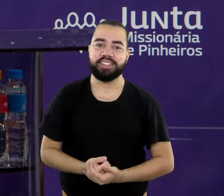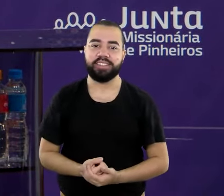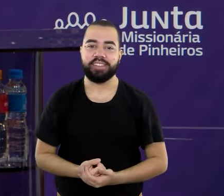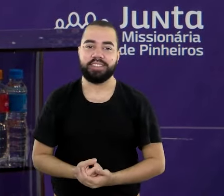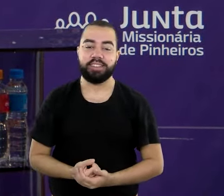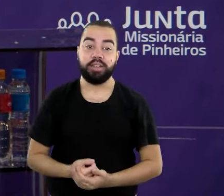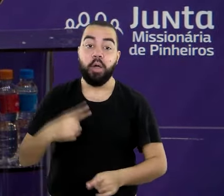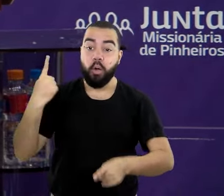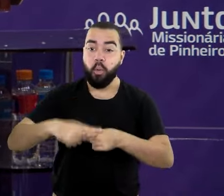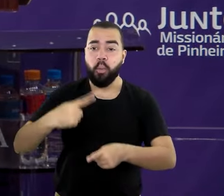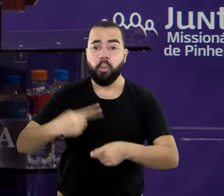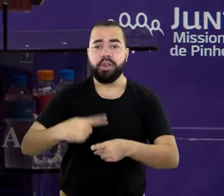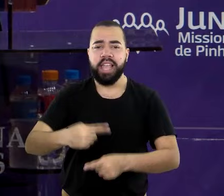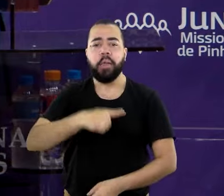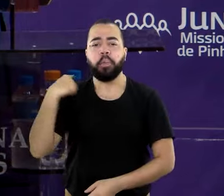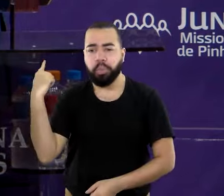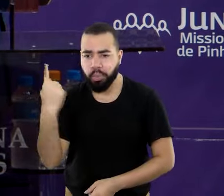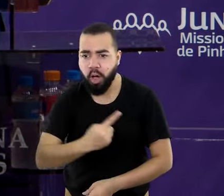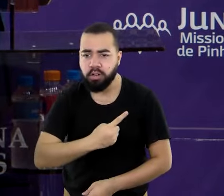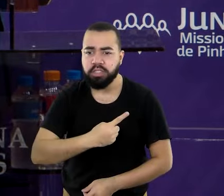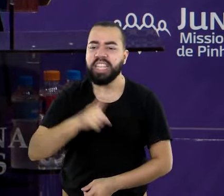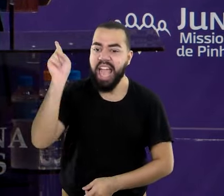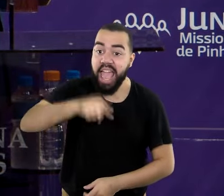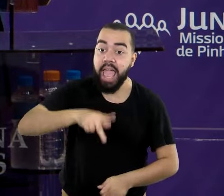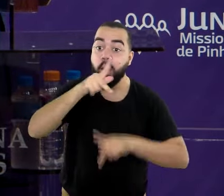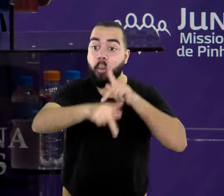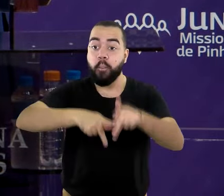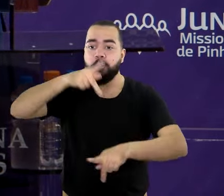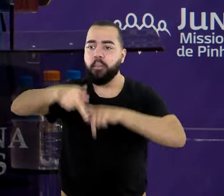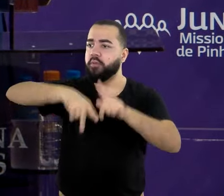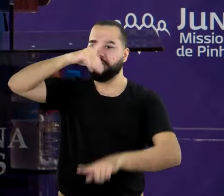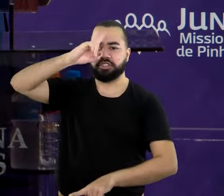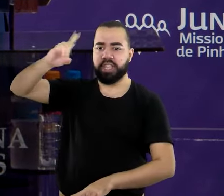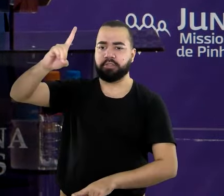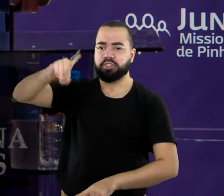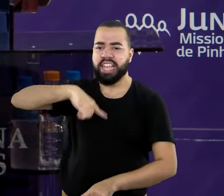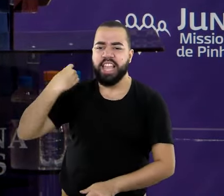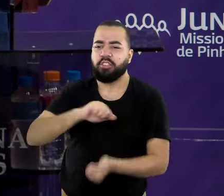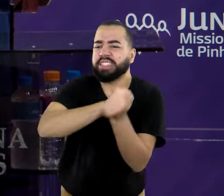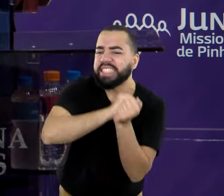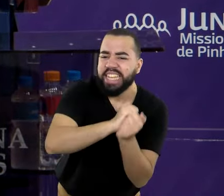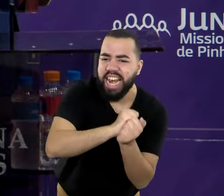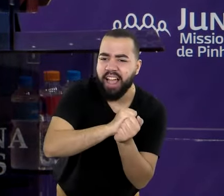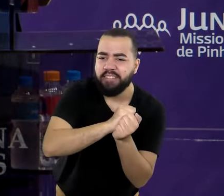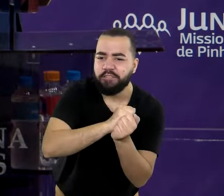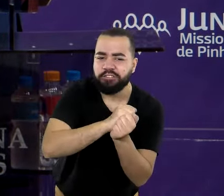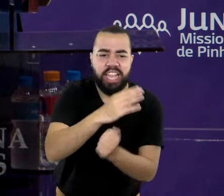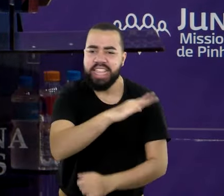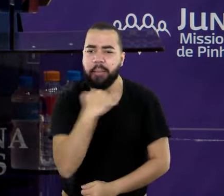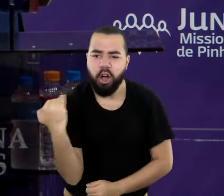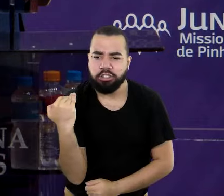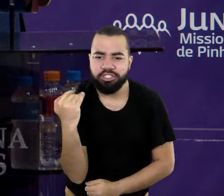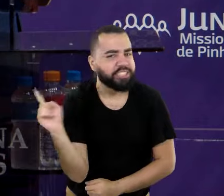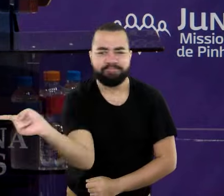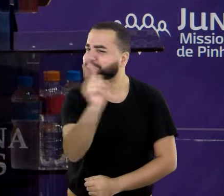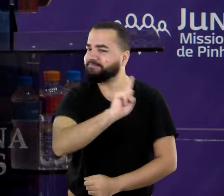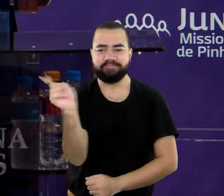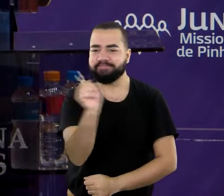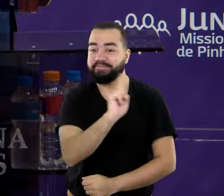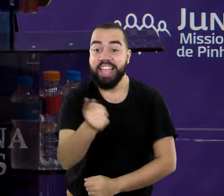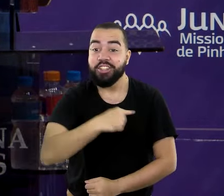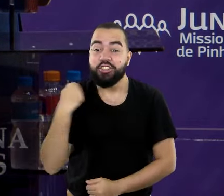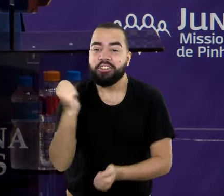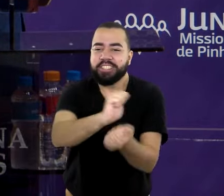아닙니다. Porque nós, povo de Deus, não somos escravos da morte. 생명의 종입니다. Somos escravos da vida.